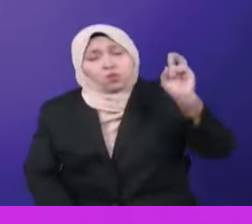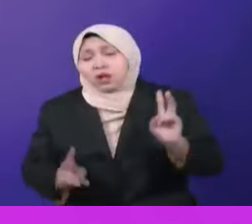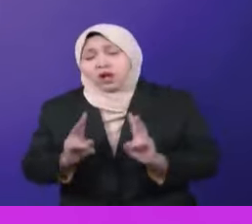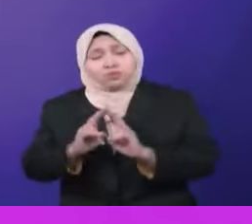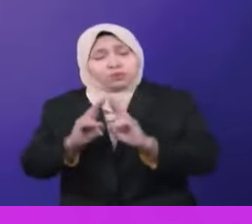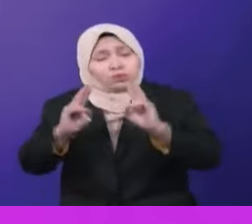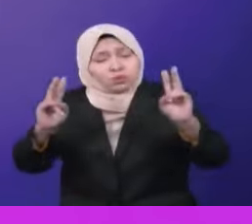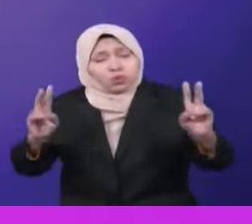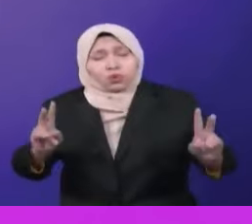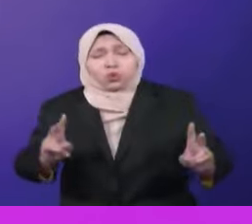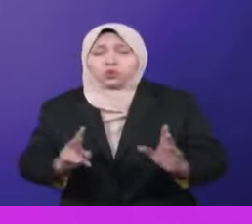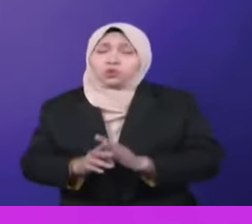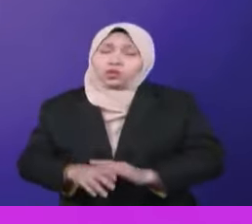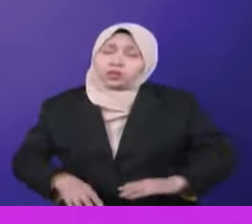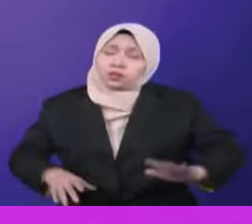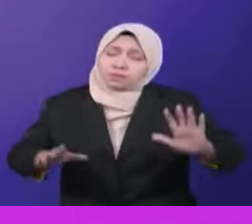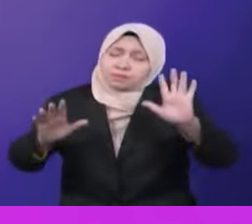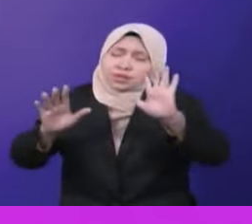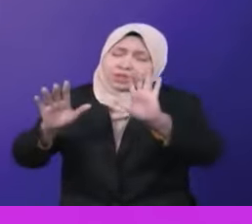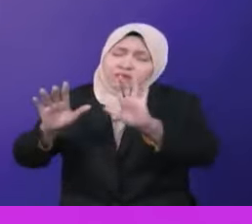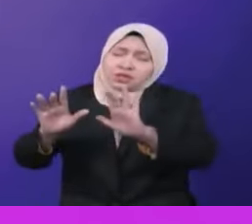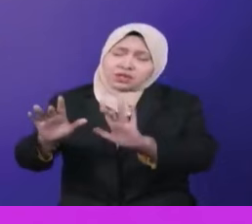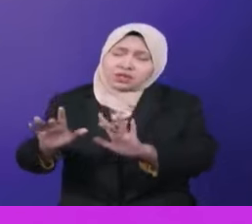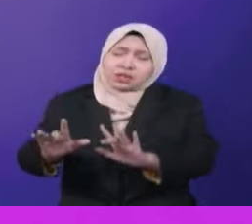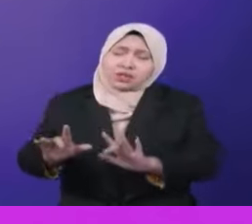والله رؤوف